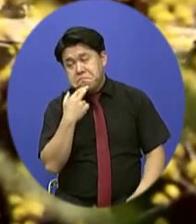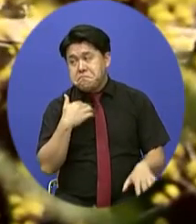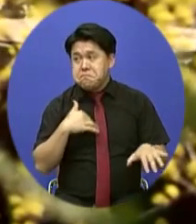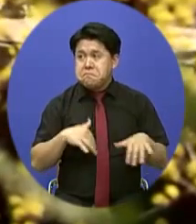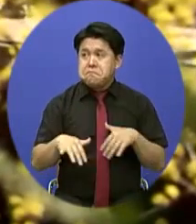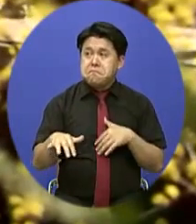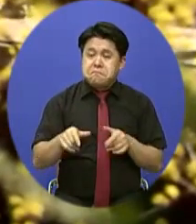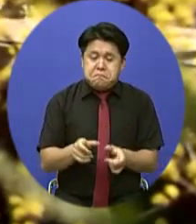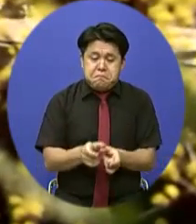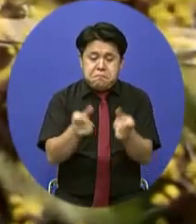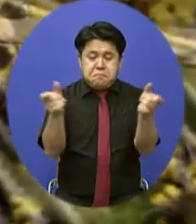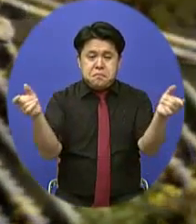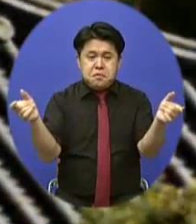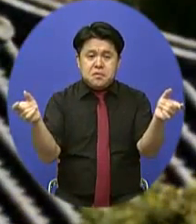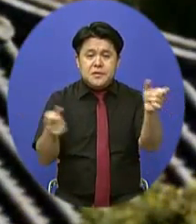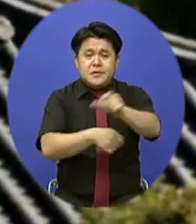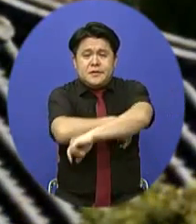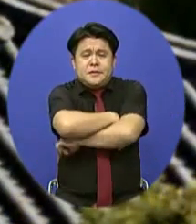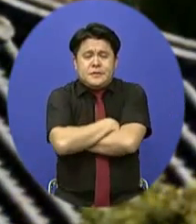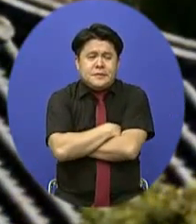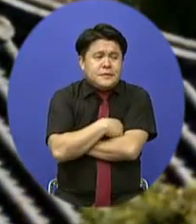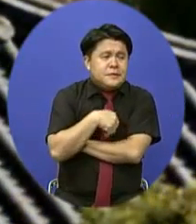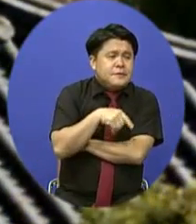없는 거지